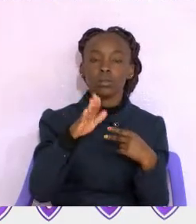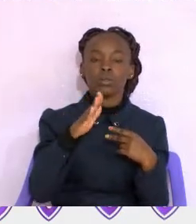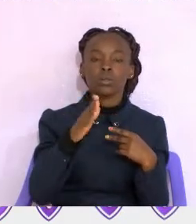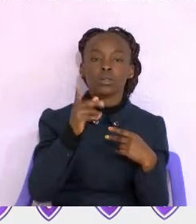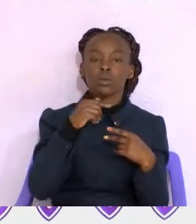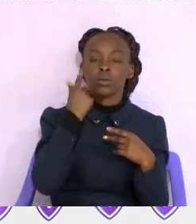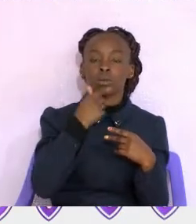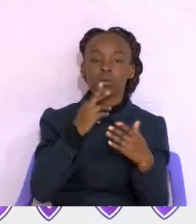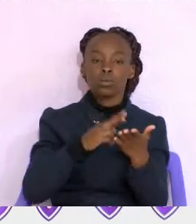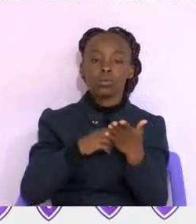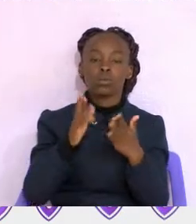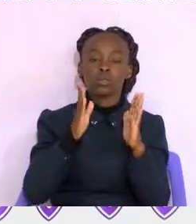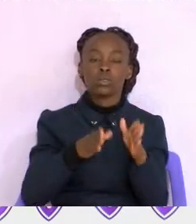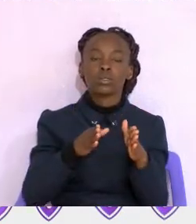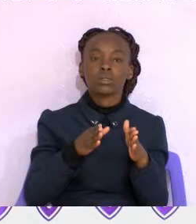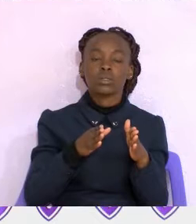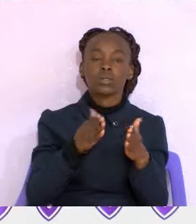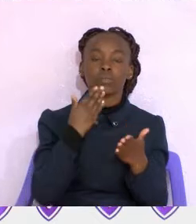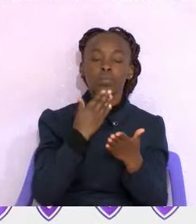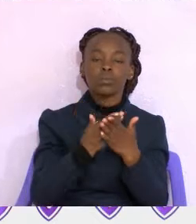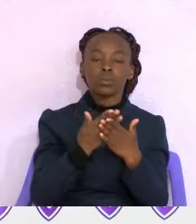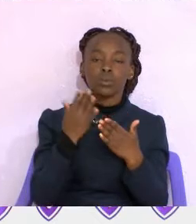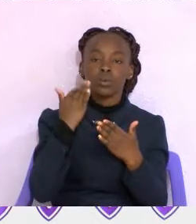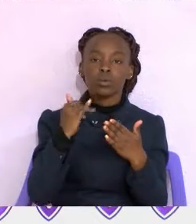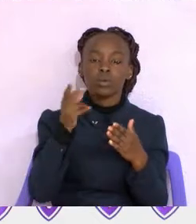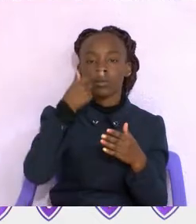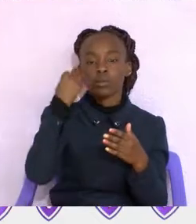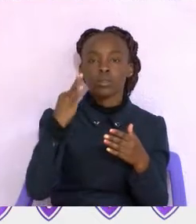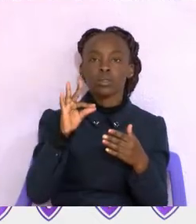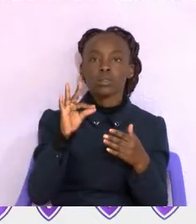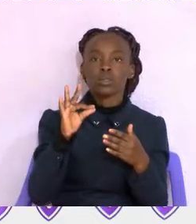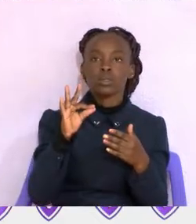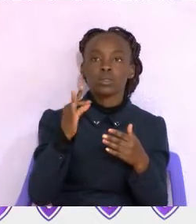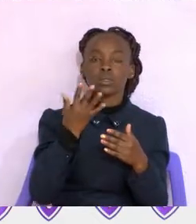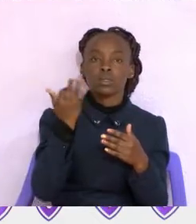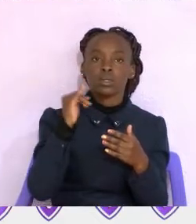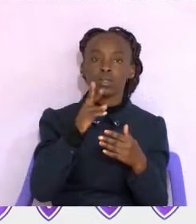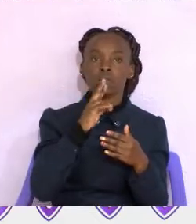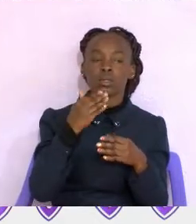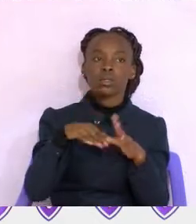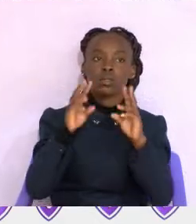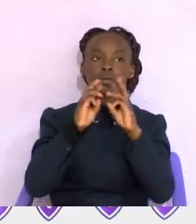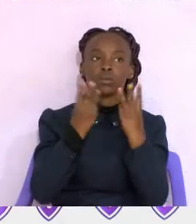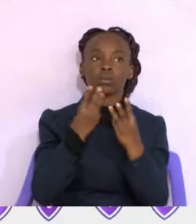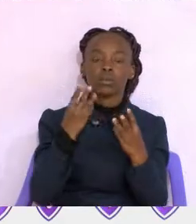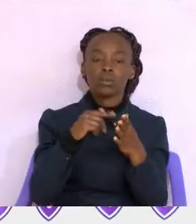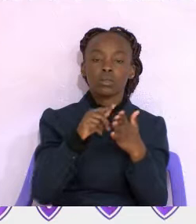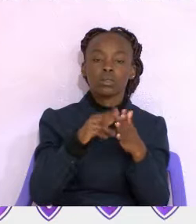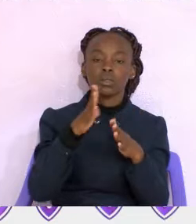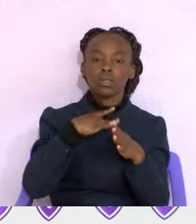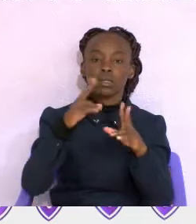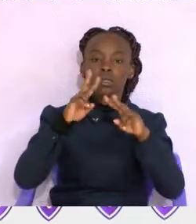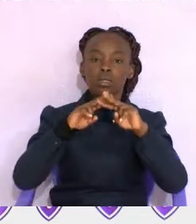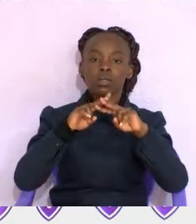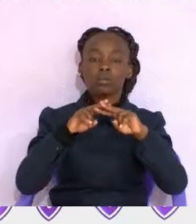wenye haki. Asante Bwana ni kwa maana wako bado dunia hii kama chumvi. Mungu wa mbinguni tunasema asante. Wacha